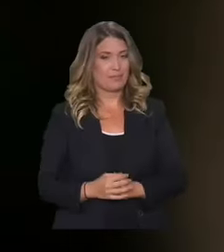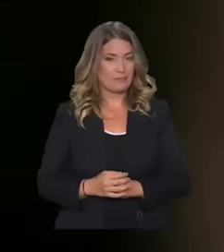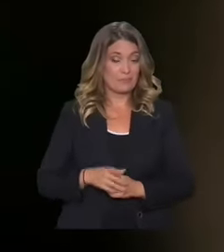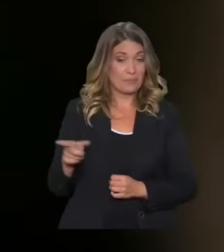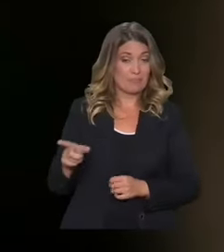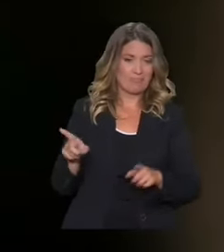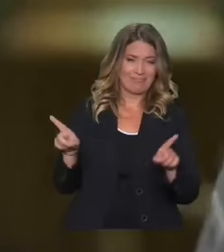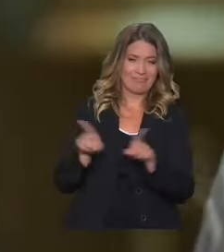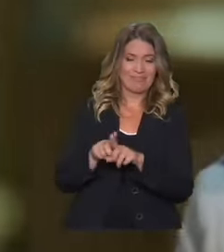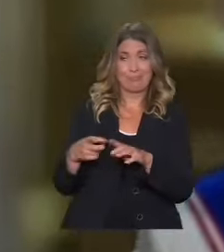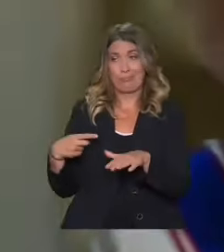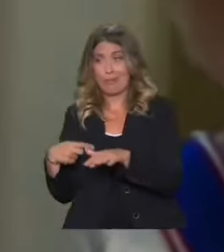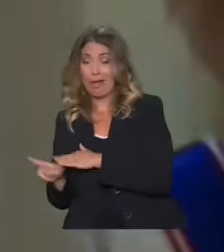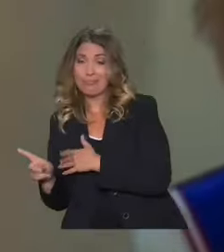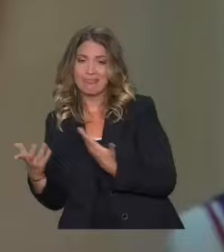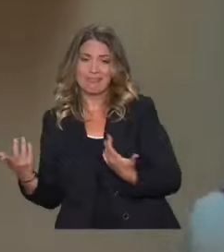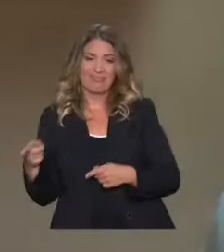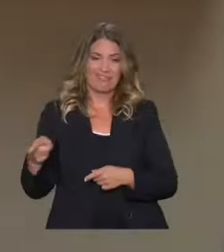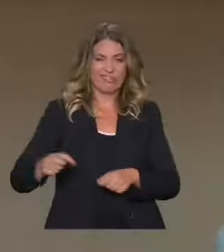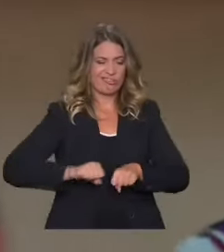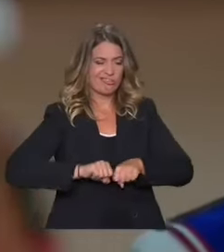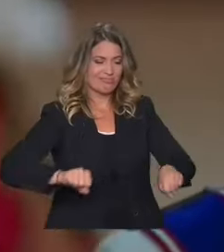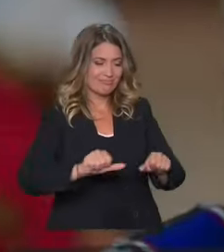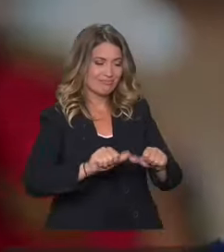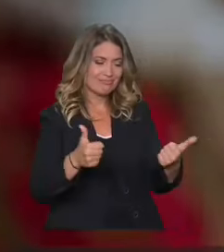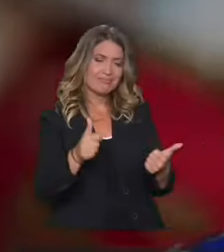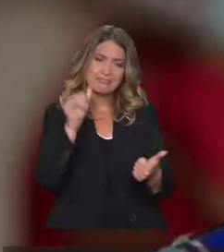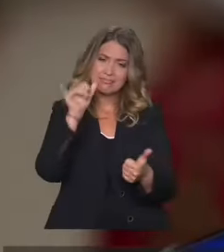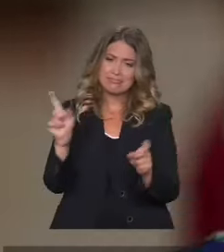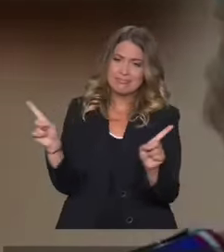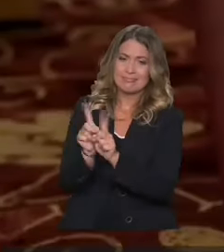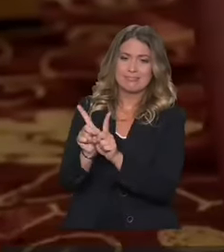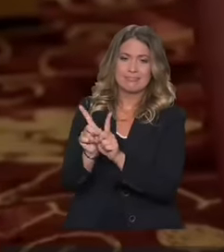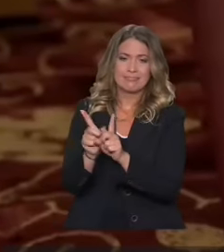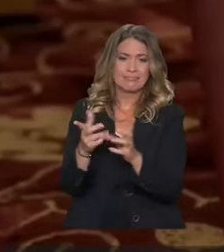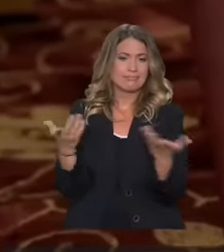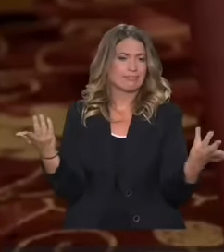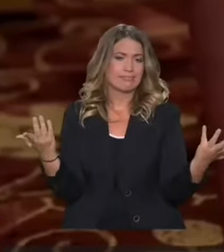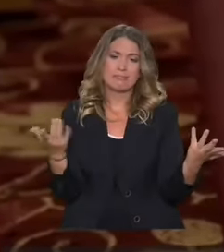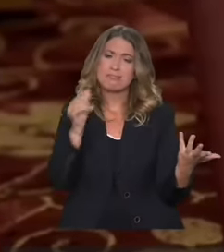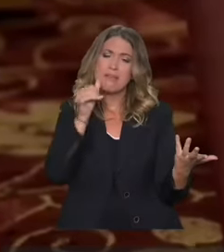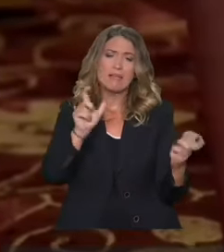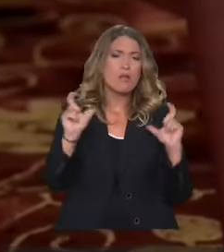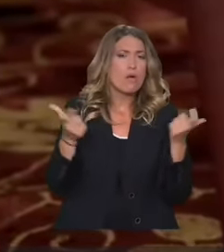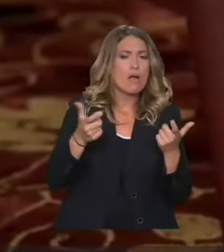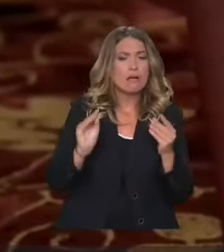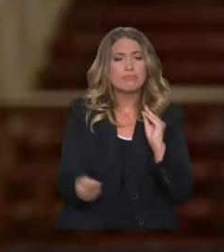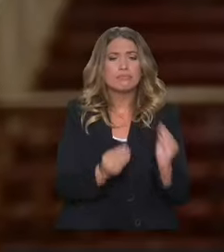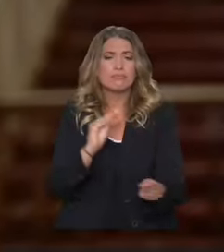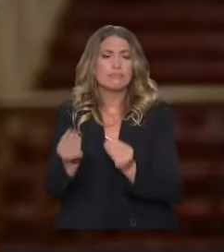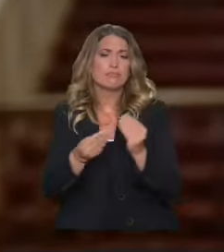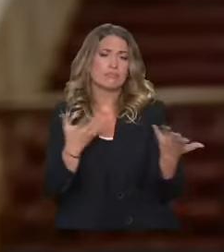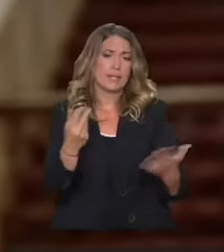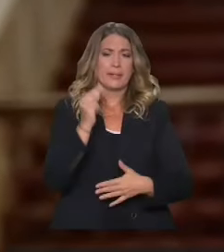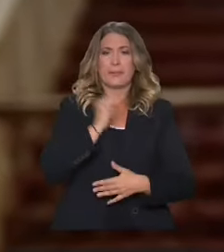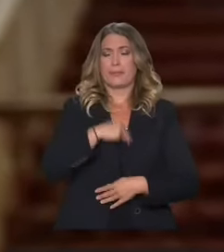και αντροχωρίστρα, βασιλική σύζυγος στο πλάι του Καρόλου. Just like every other family, there's always things going on. There's always something going on.